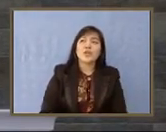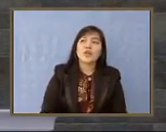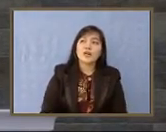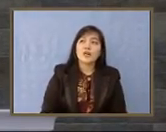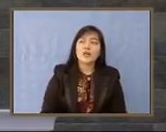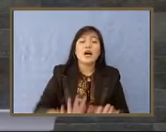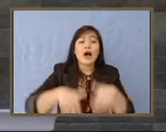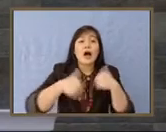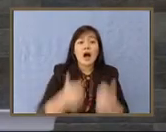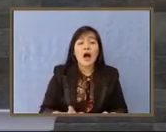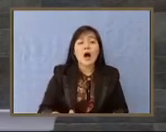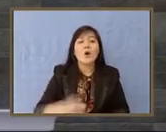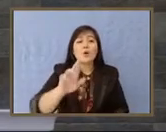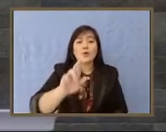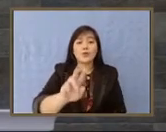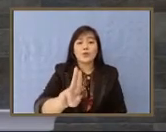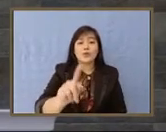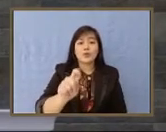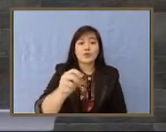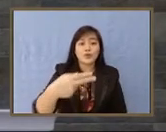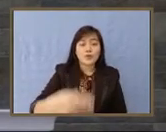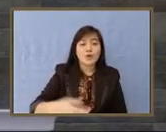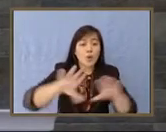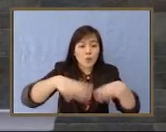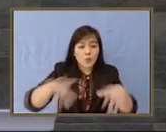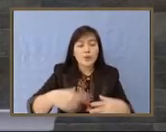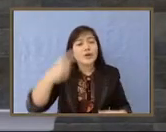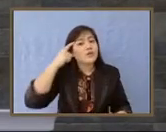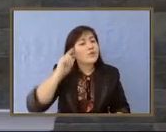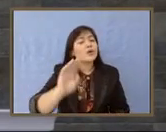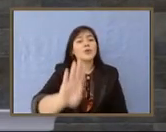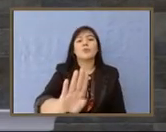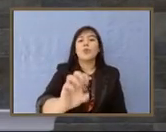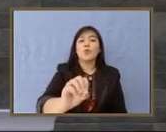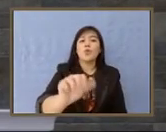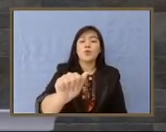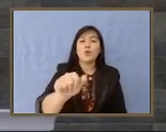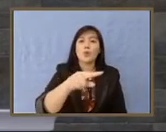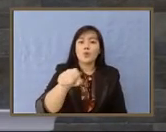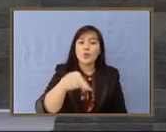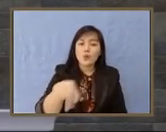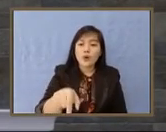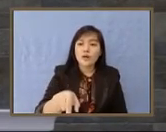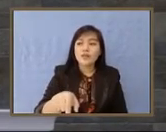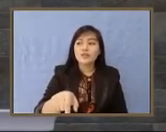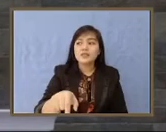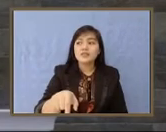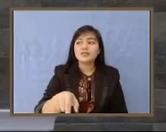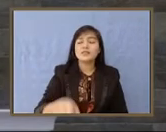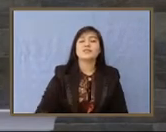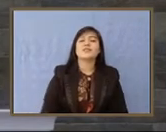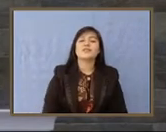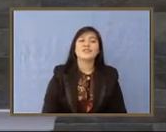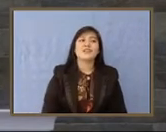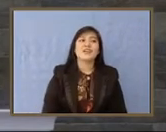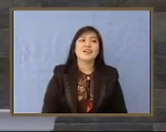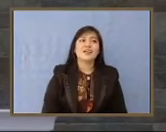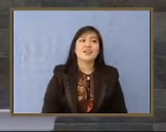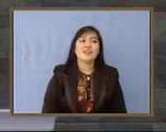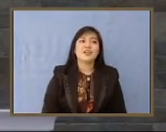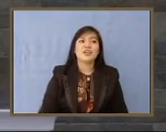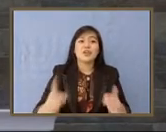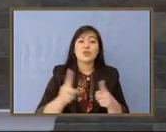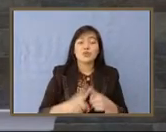Pangangailangan po ni Naomi. Okay? Now, kung gusto niyo po makilala si Naomi, yung nandito po sa Biblia, hindi po si